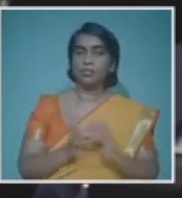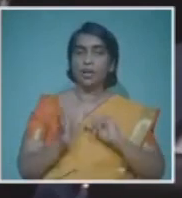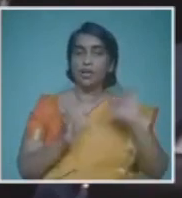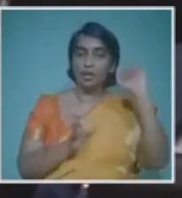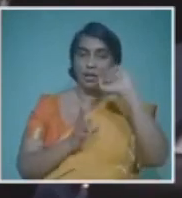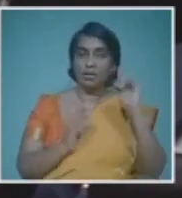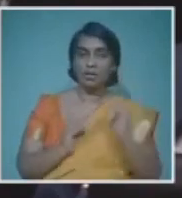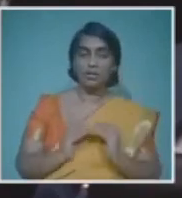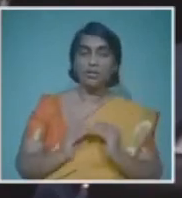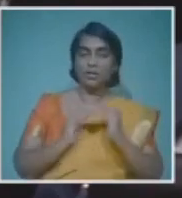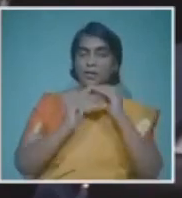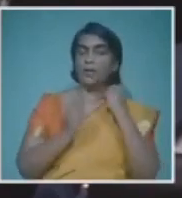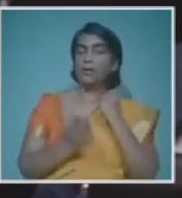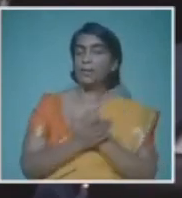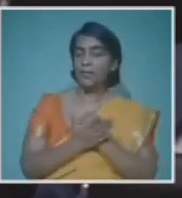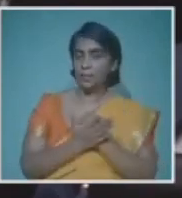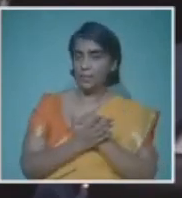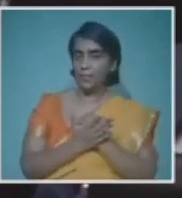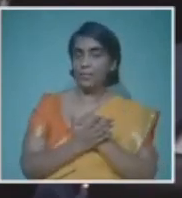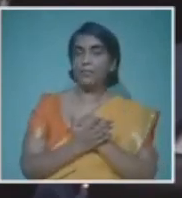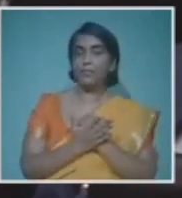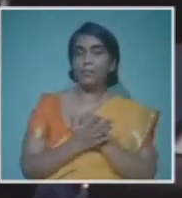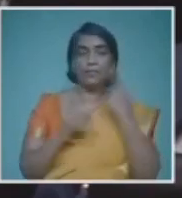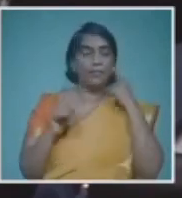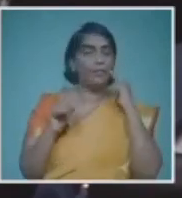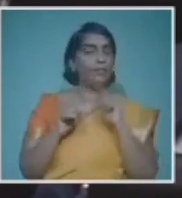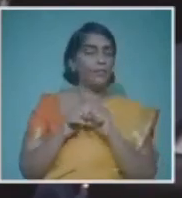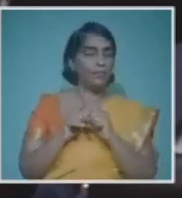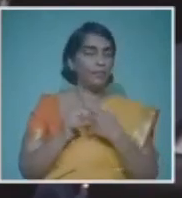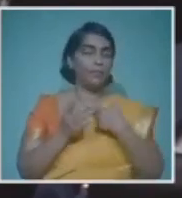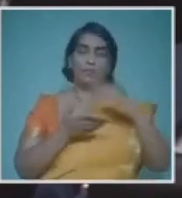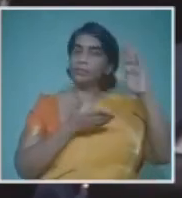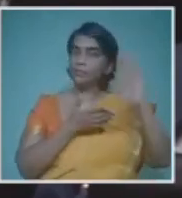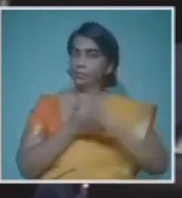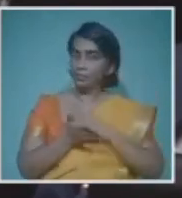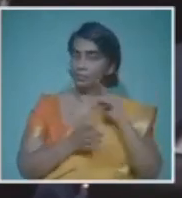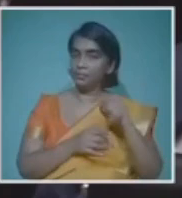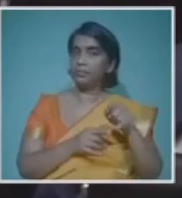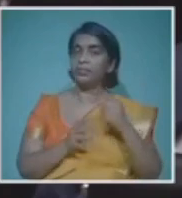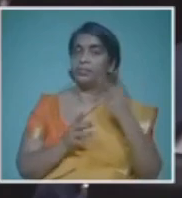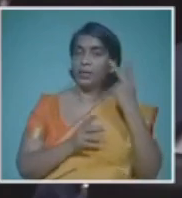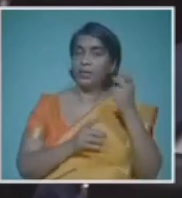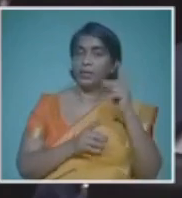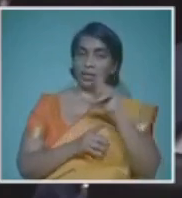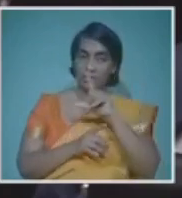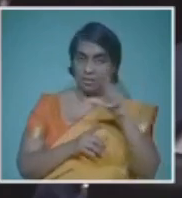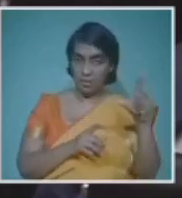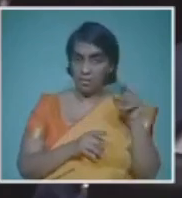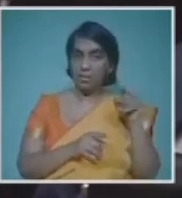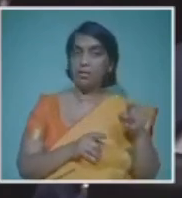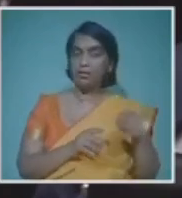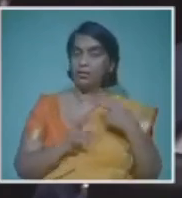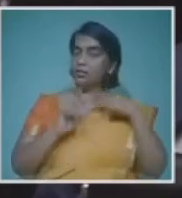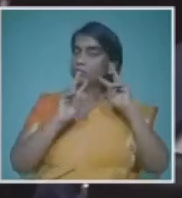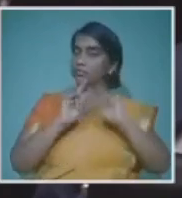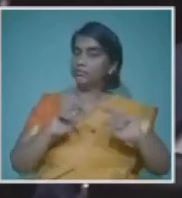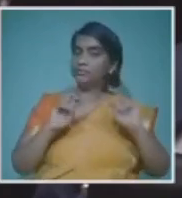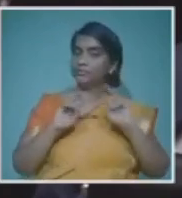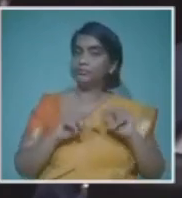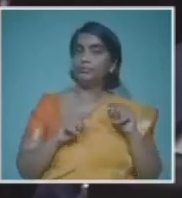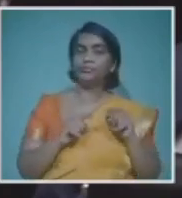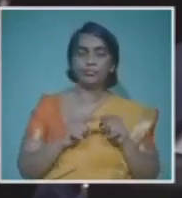ආසියානු සංවර්ධන බැංකුව විසින් ඒ පිළිබඳව අපිට උදව් කරනවා. ඒ අනුව 2017දී තමයි මේ පරීක්ෂණය